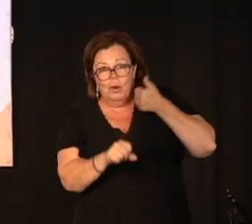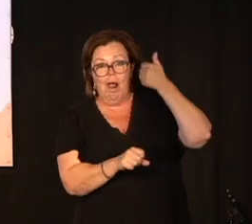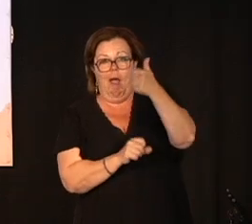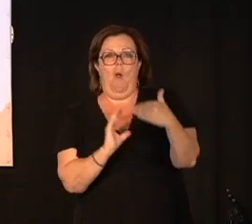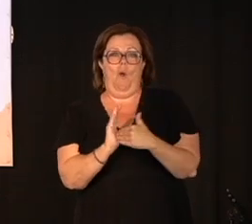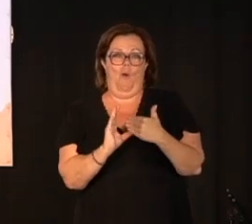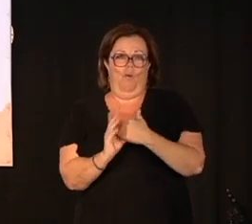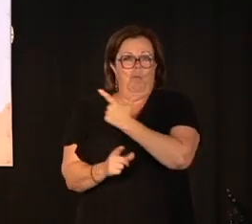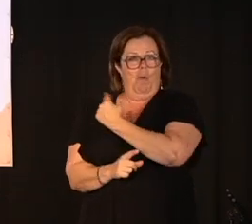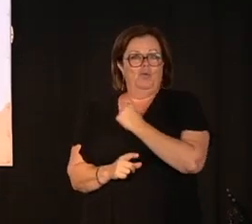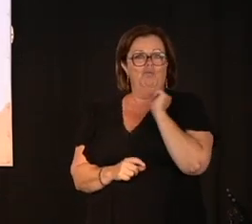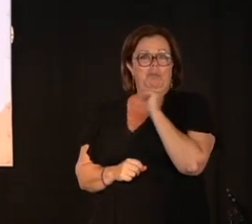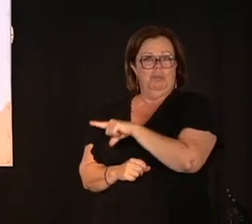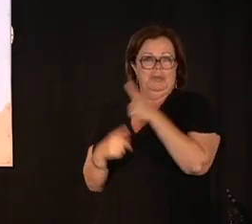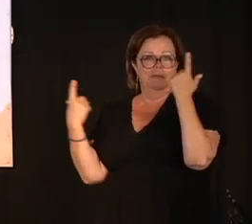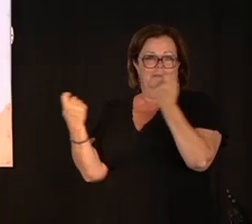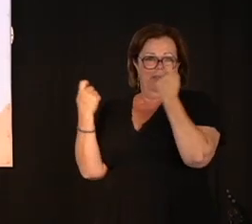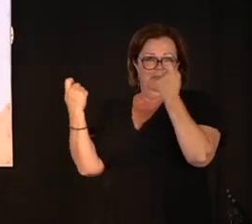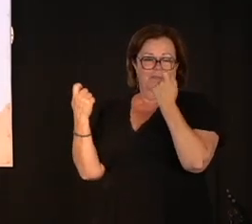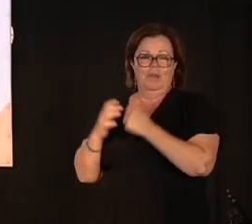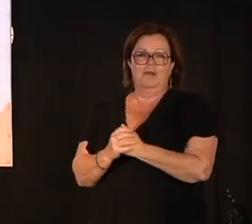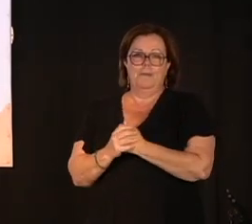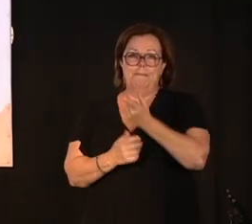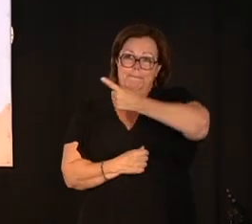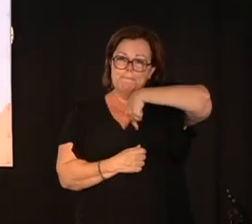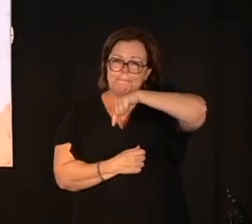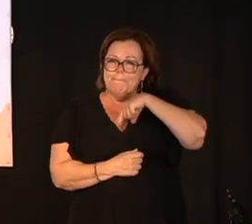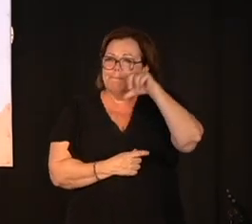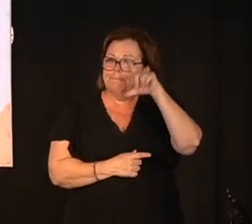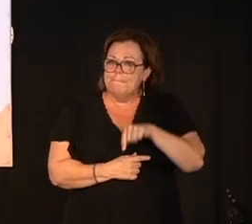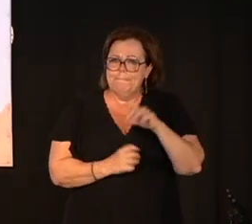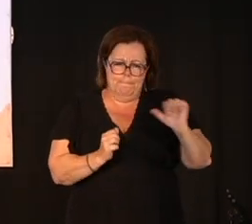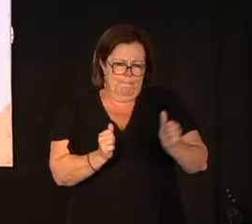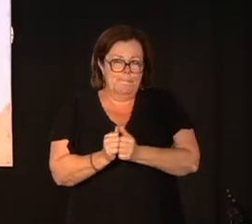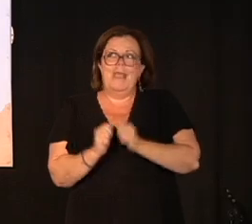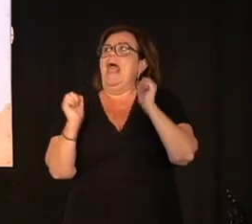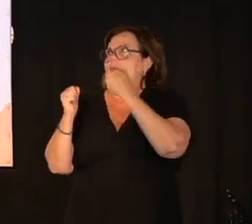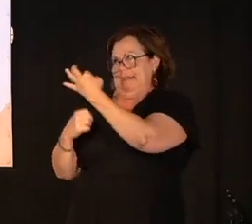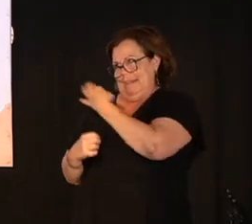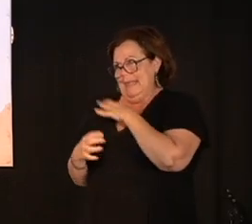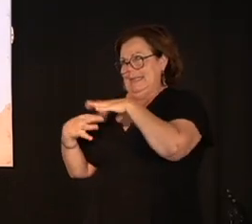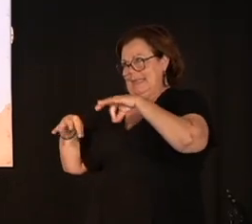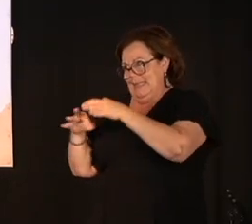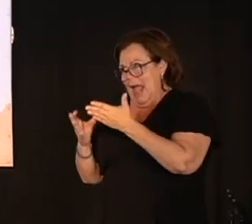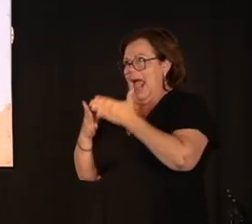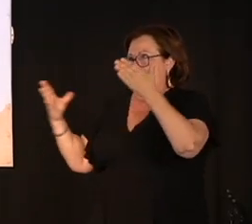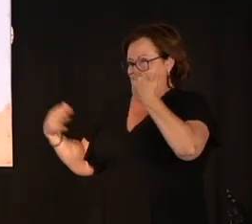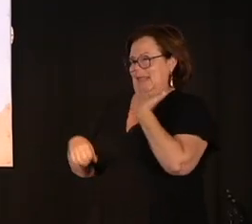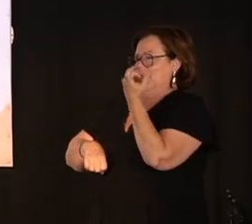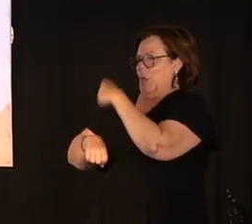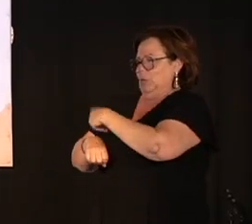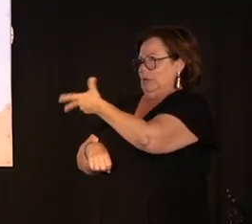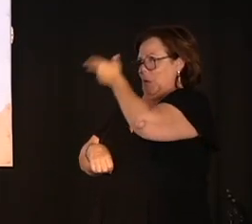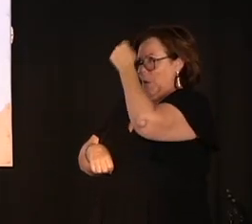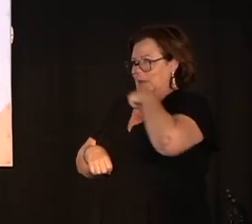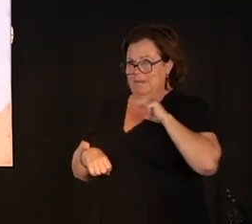de ce festival. Nous serons à vos côtés avec des salles plus grandes que nous allons dès à présent chercher. Nous mobiliserons les